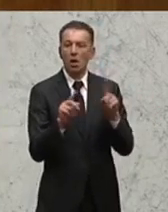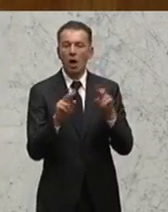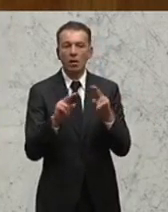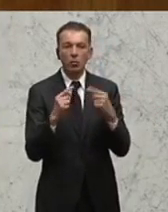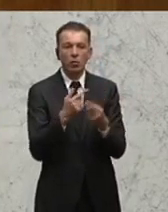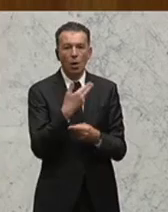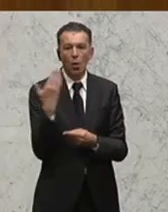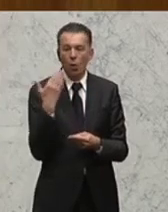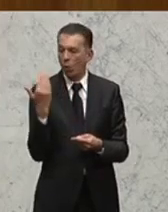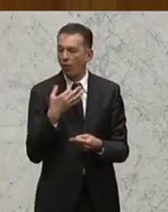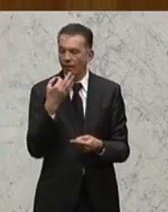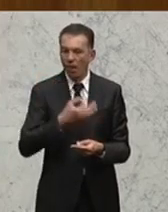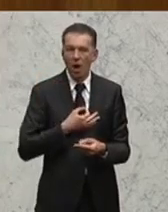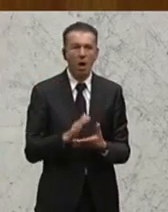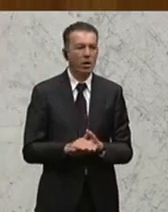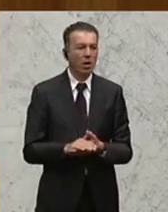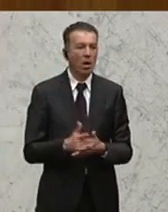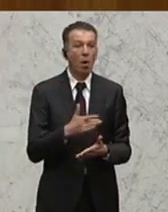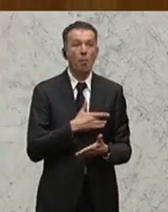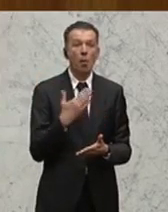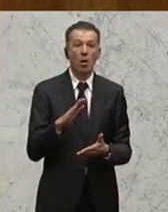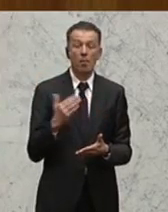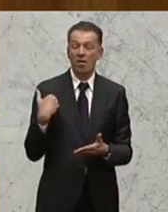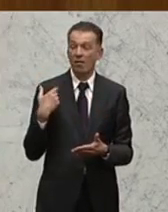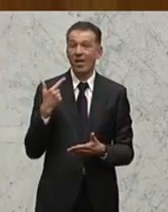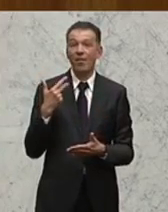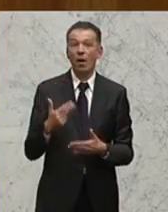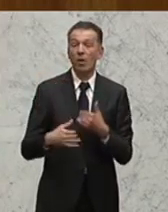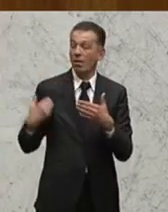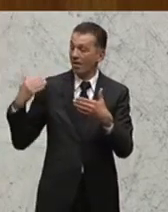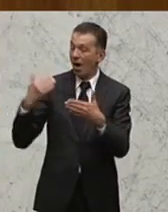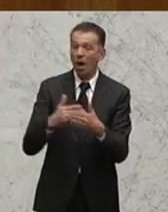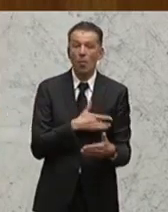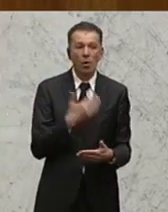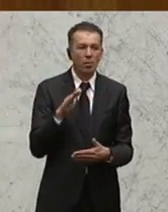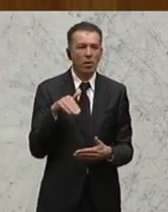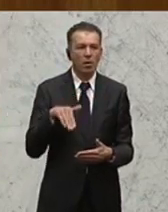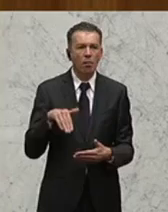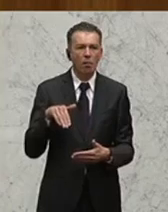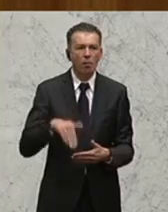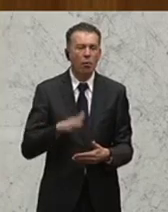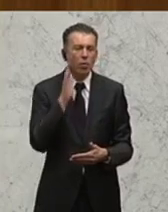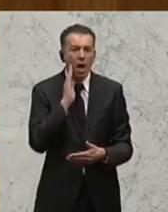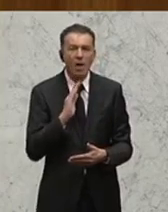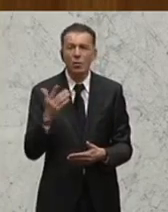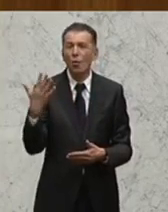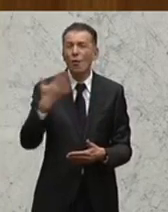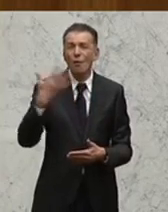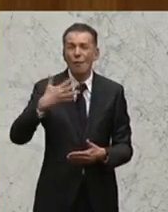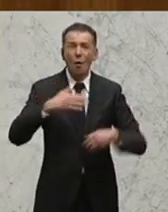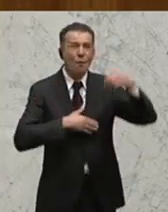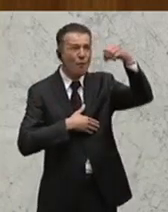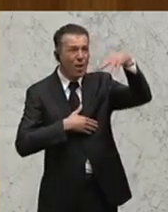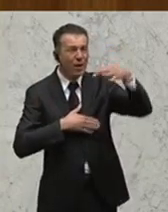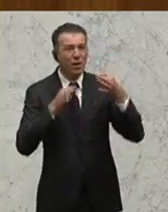wenn ich als Bürgermeister, und ich war das immerhin 32 Jahre lang, sozusagen ansuchen muss, weil ich 5 Straßenlaternen brauche, und dann